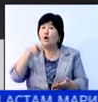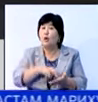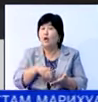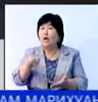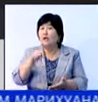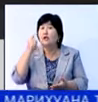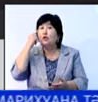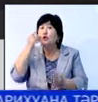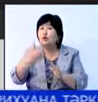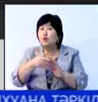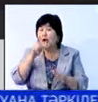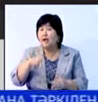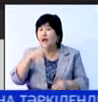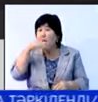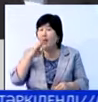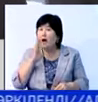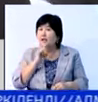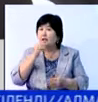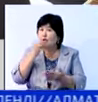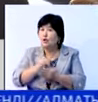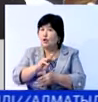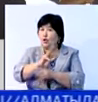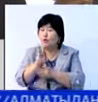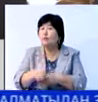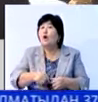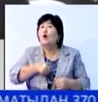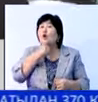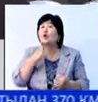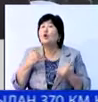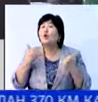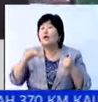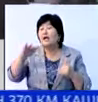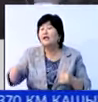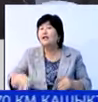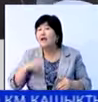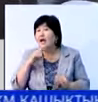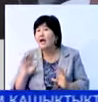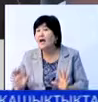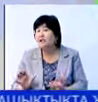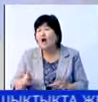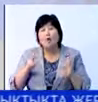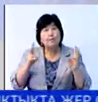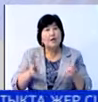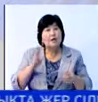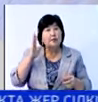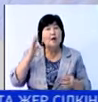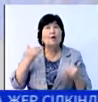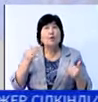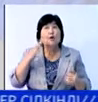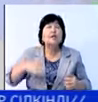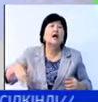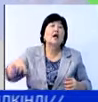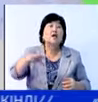дінді түсінген адам ата-анасын құрметтейді. Үлкенге құрмет, кішіге ізет болады, мейірімді болады. Бүгінде еліміз